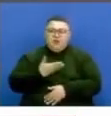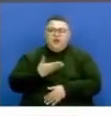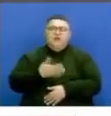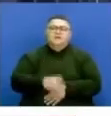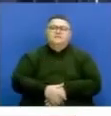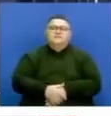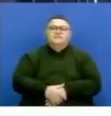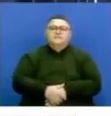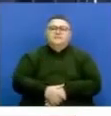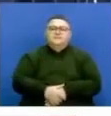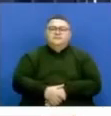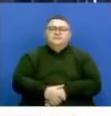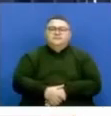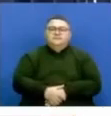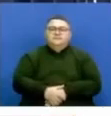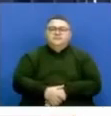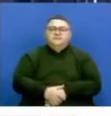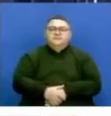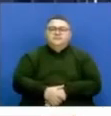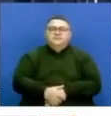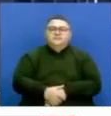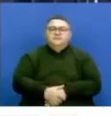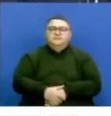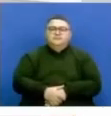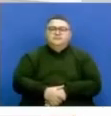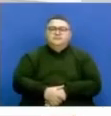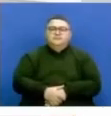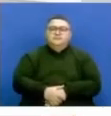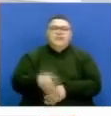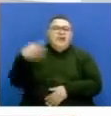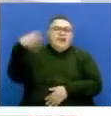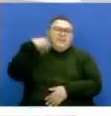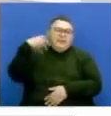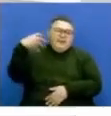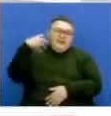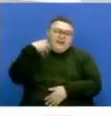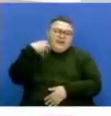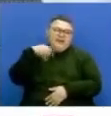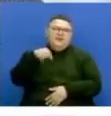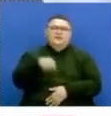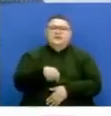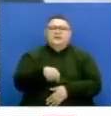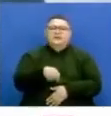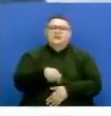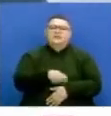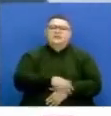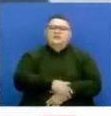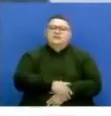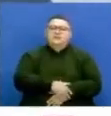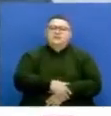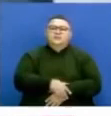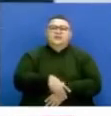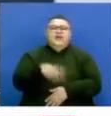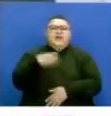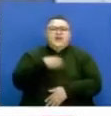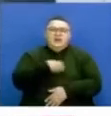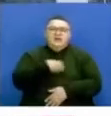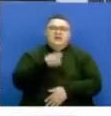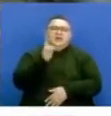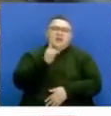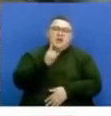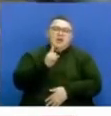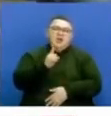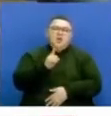Majelis Umum terbuka tadi, di mana Amerika Serikat ini yakin bahwa